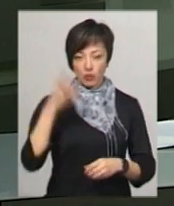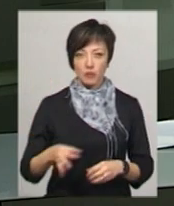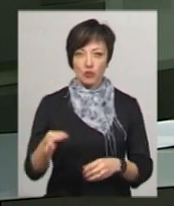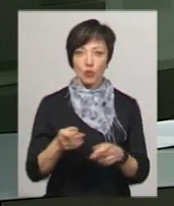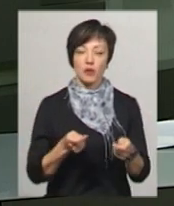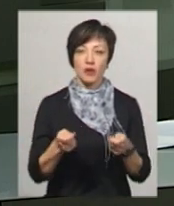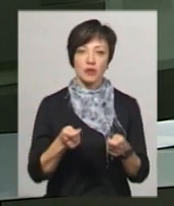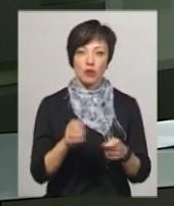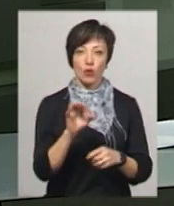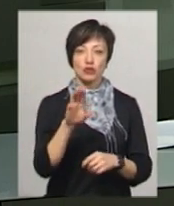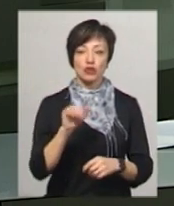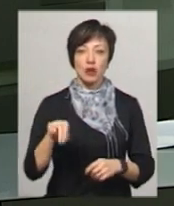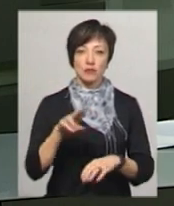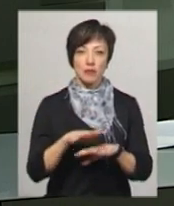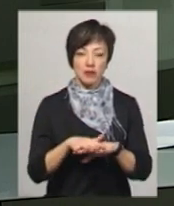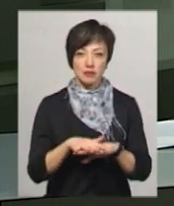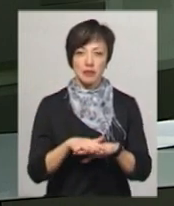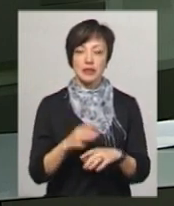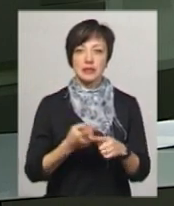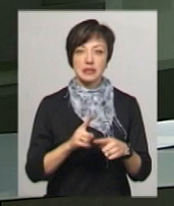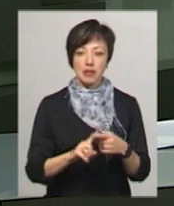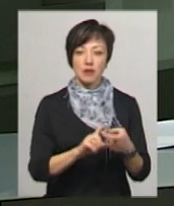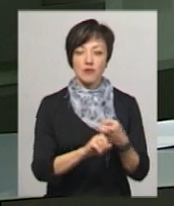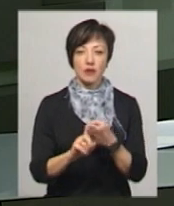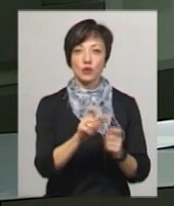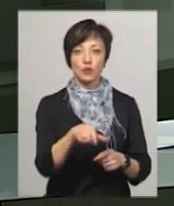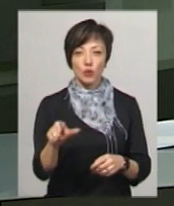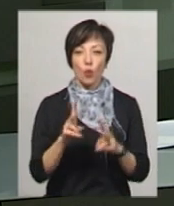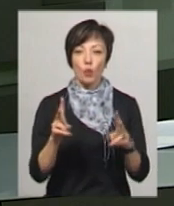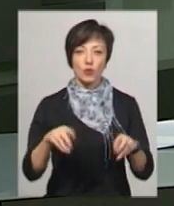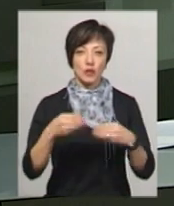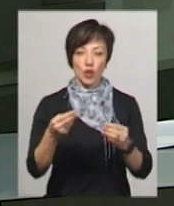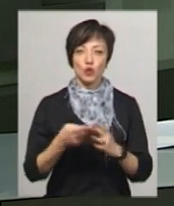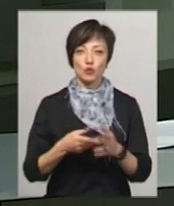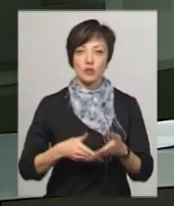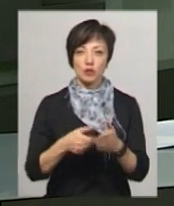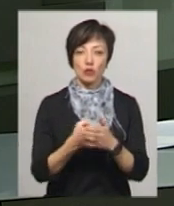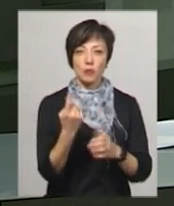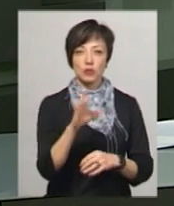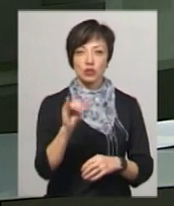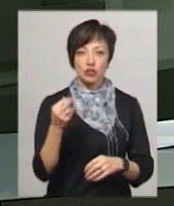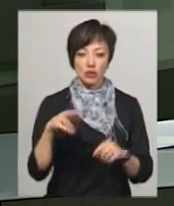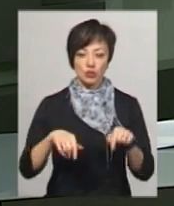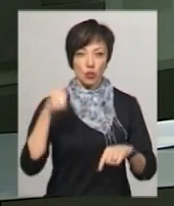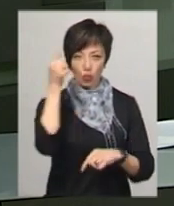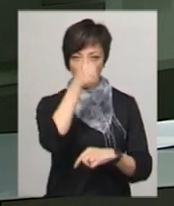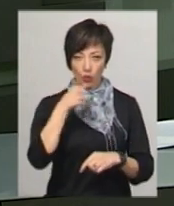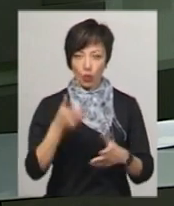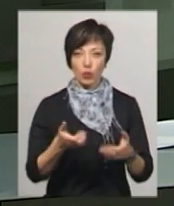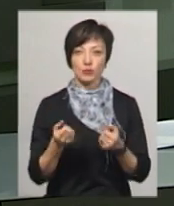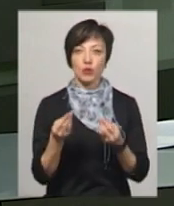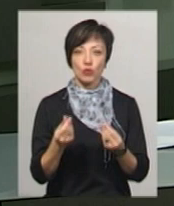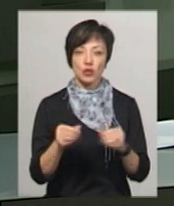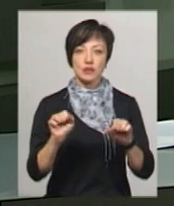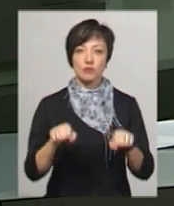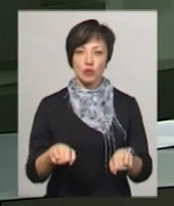обласного управління Ощадбанку Людмили Войтенко, це стосується тих, кому призначили субсидію до 1 січня цього року. Отримати кошти